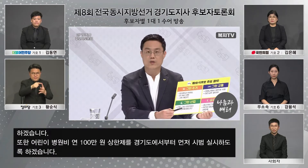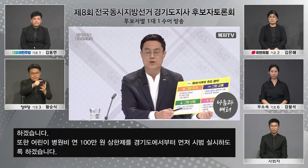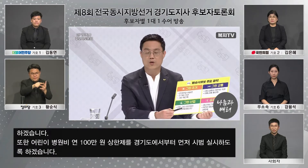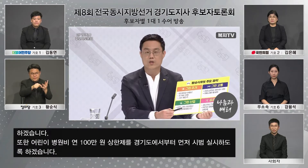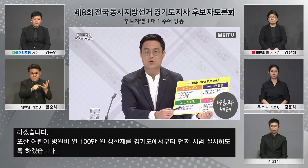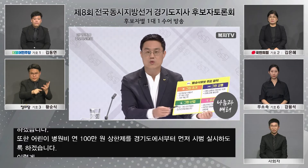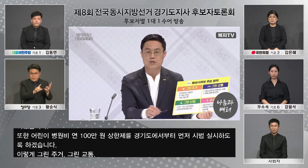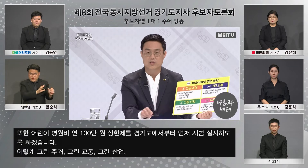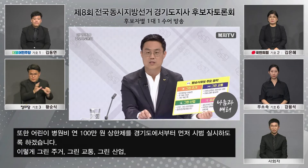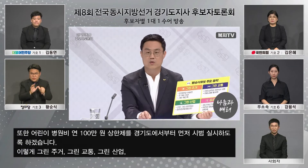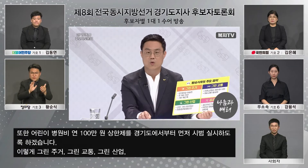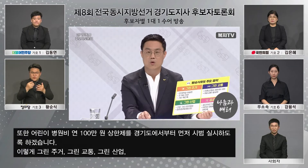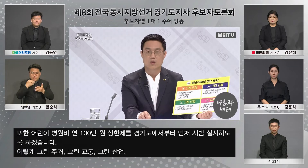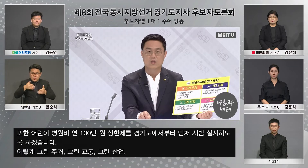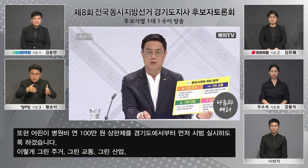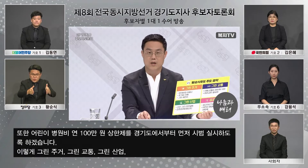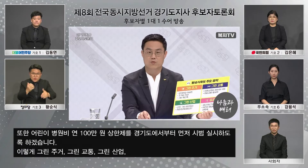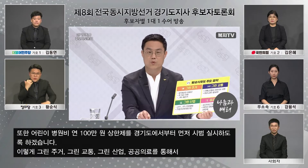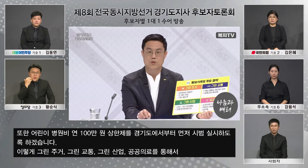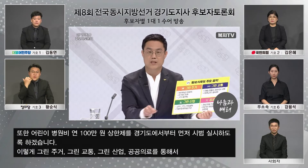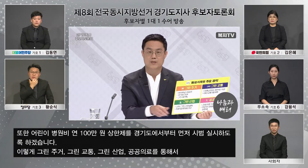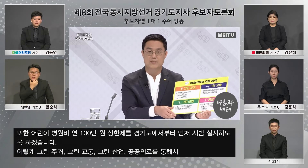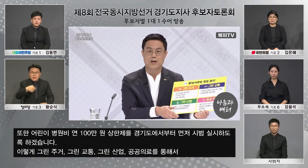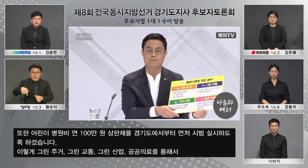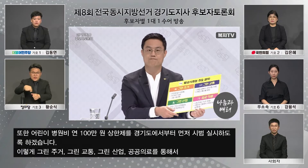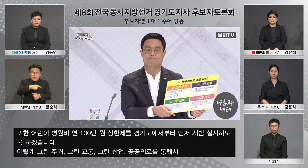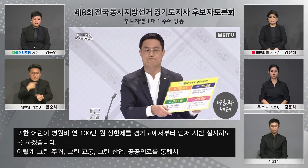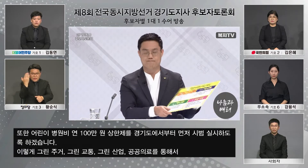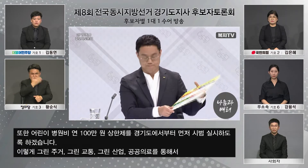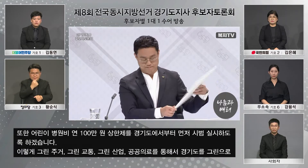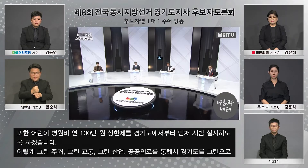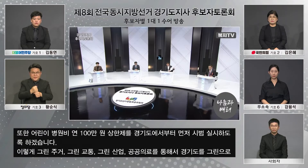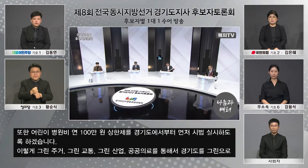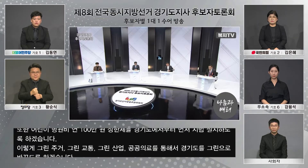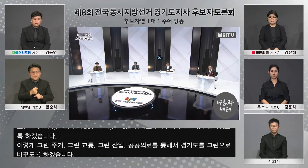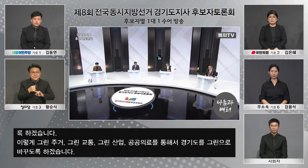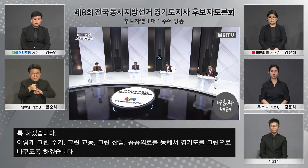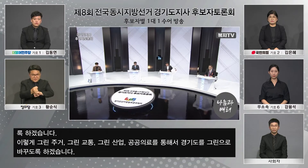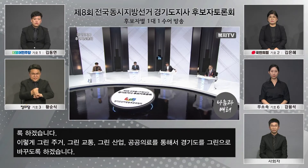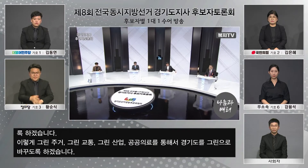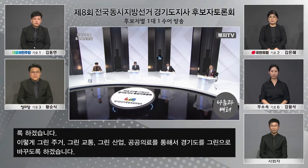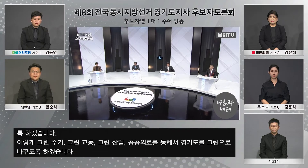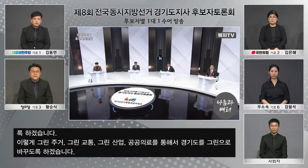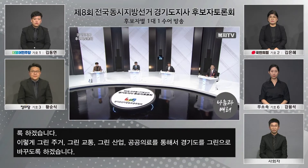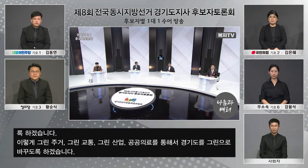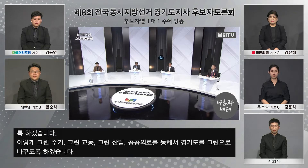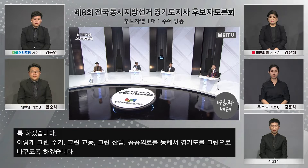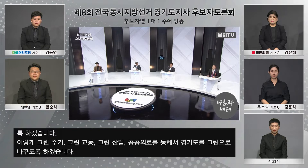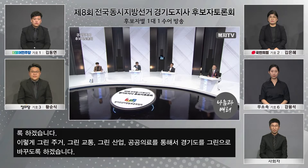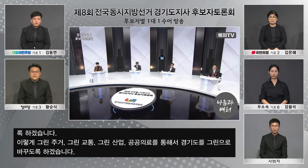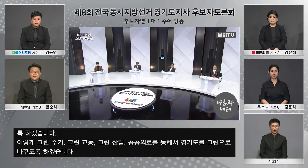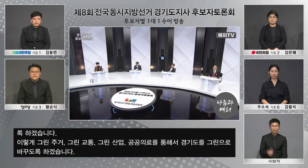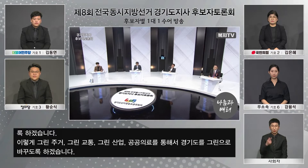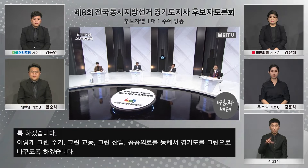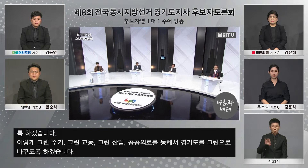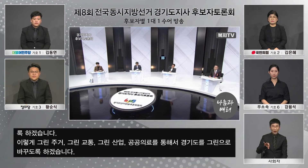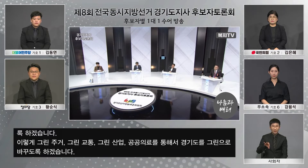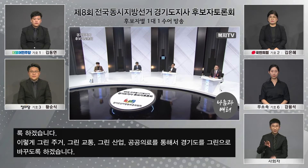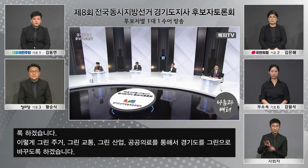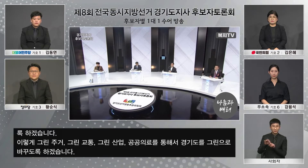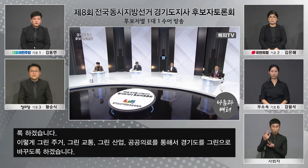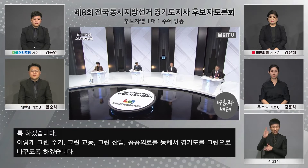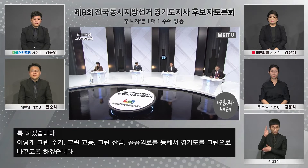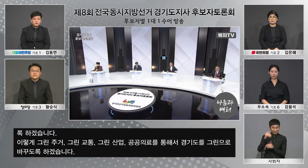공공의료를 통해서 경기도를 그린으로 바꾸도록 하겠습니다. 정의당 황순식 후보의 공약 발표가